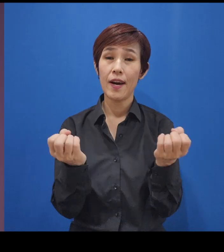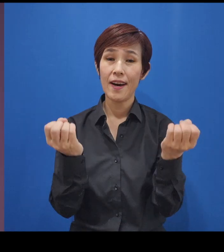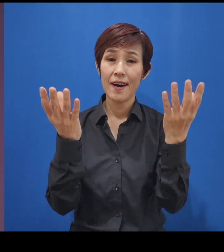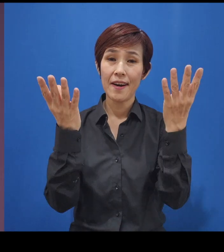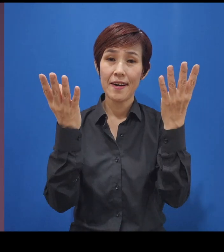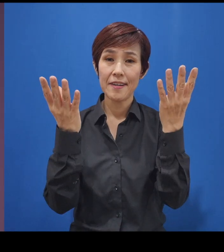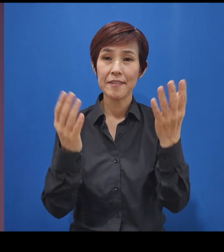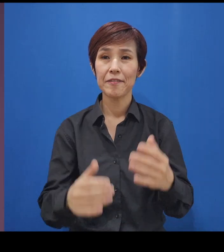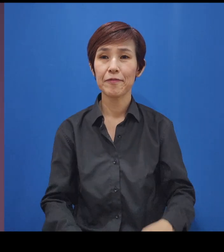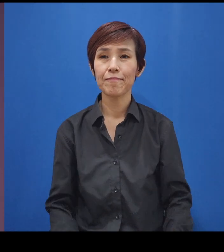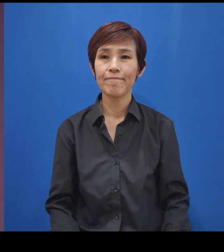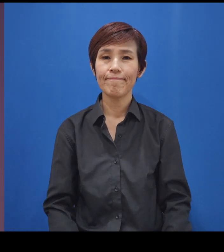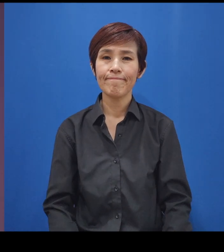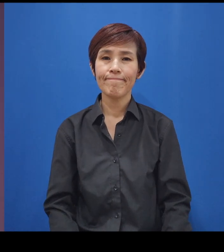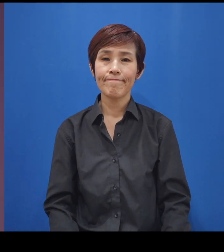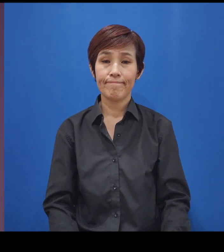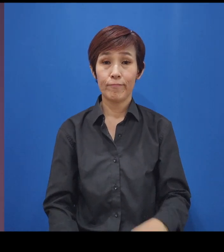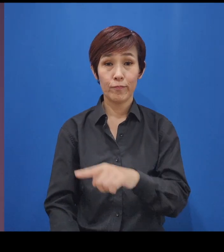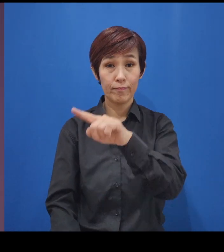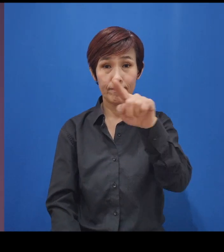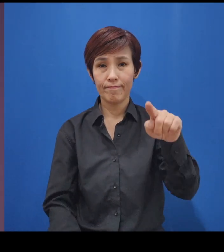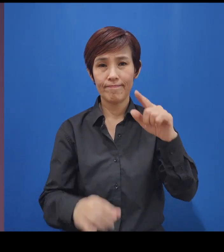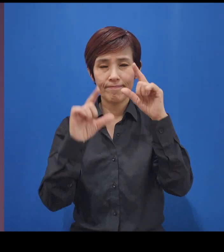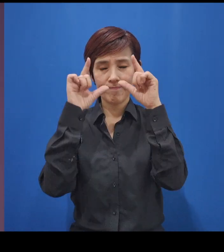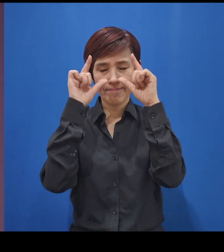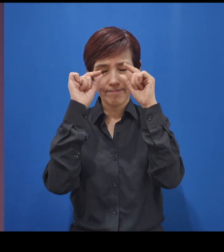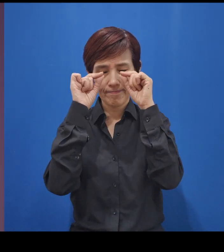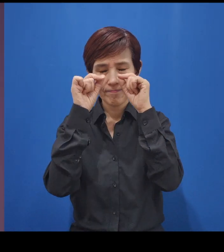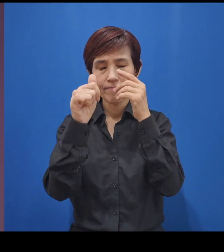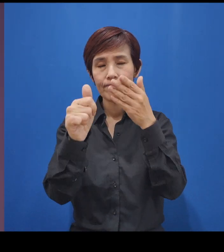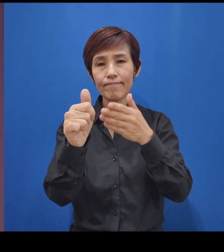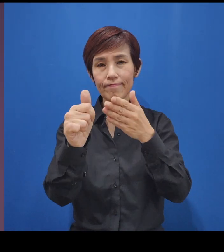할렐루야. 잠시 눈을 감아 볼까요?